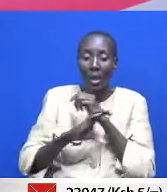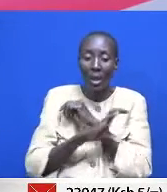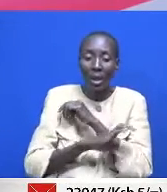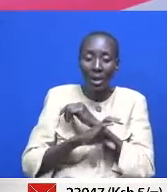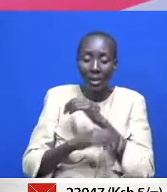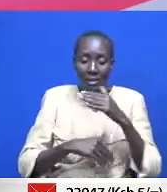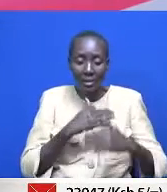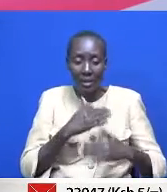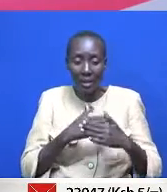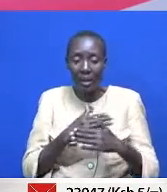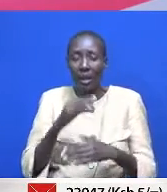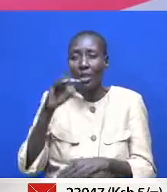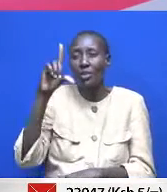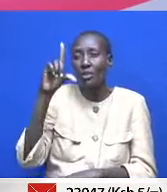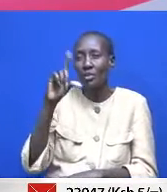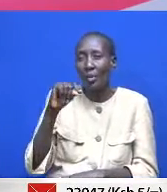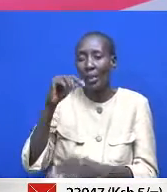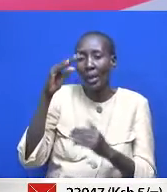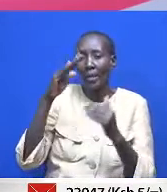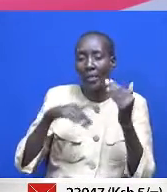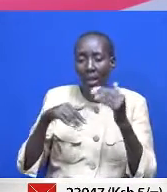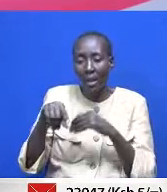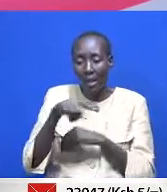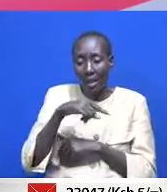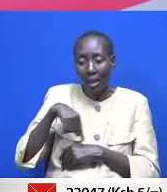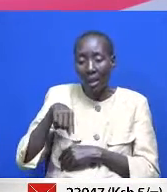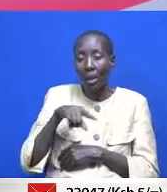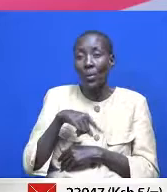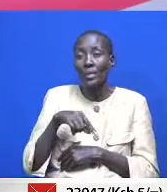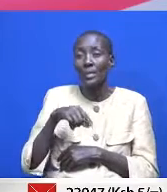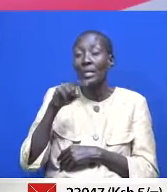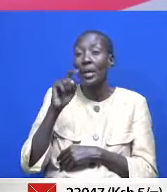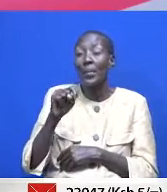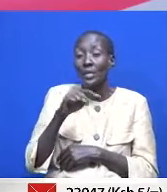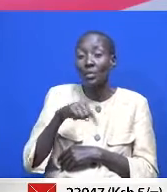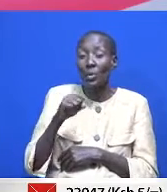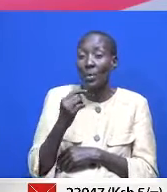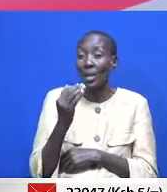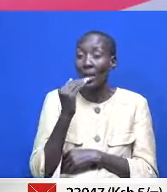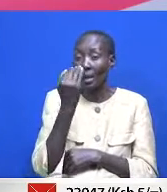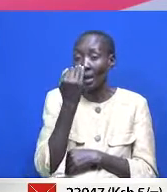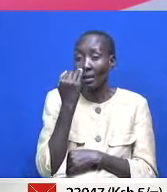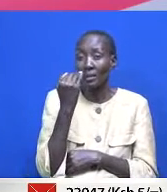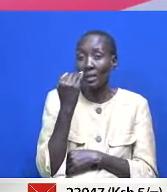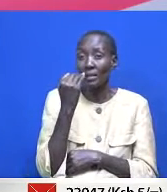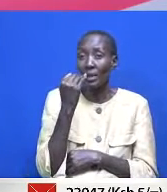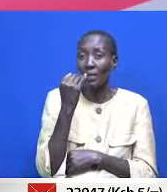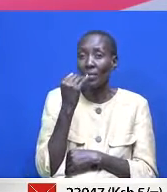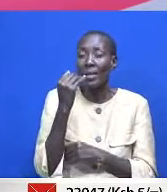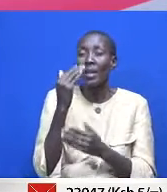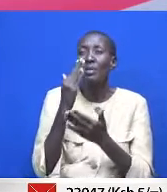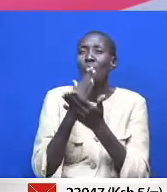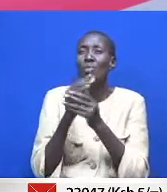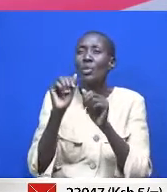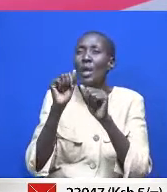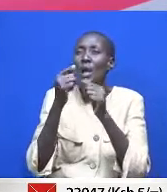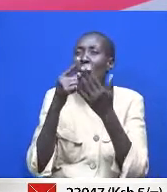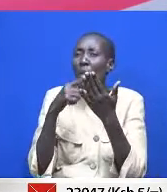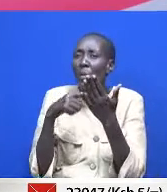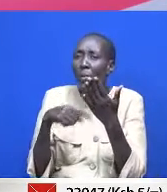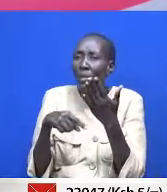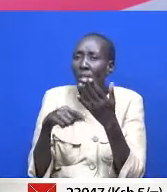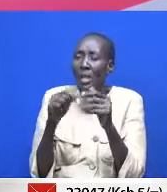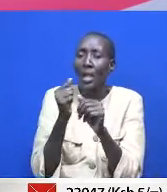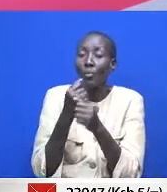katika bei nafuu kuliko zile ambayo tunazikuza sisi wenyewe, ina staili sisi tujiulize haswa ni kitu gani ambayo inafanya sisi tusiwe na